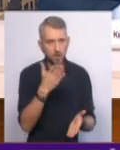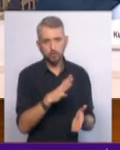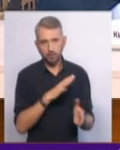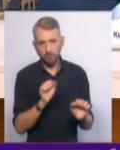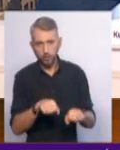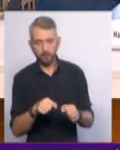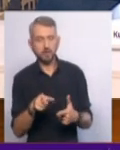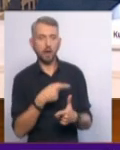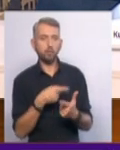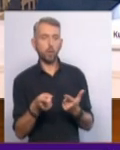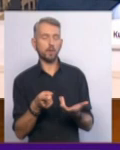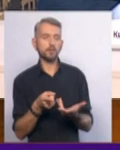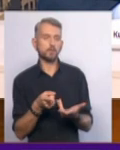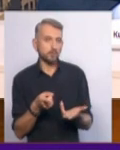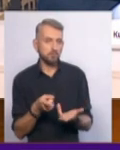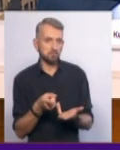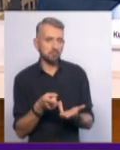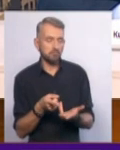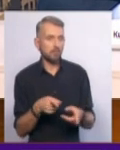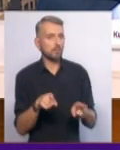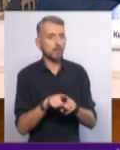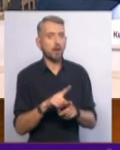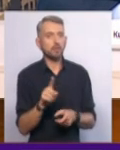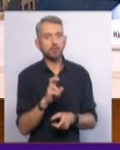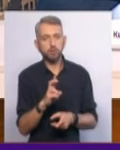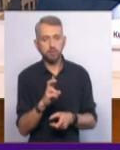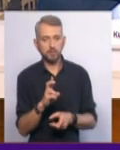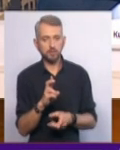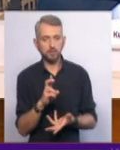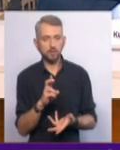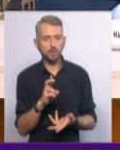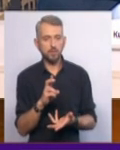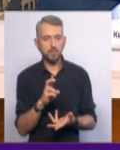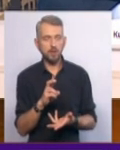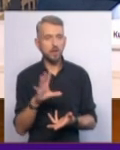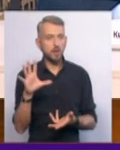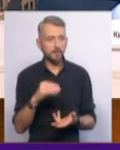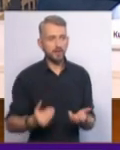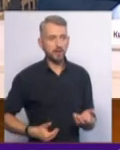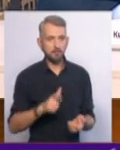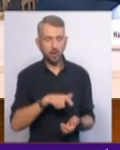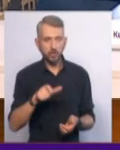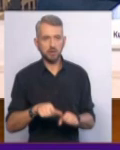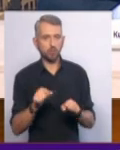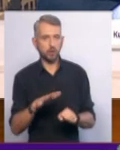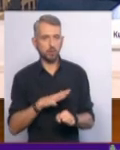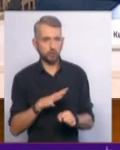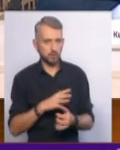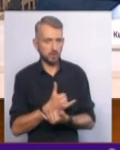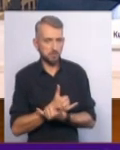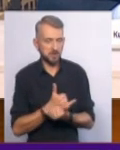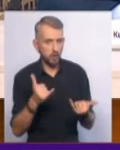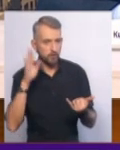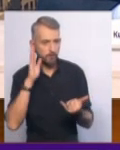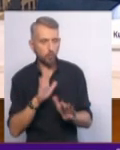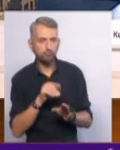або... ну, таким чином, щоб не, ну, всі мешканці могли бути забезпечені водою, а лише